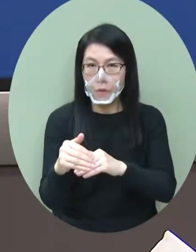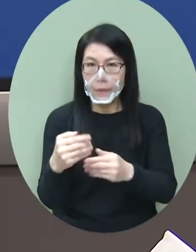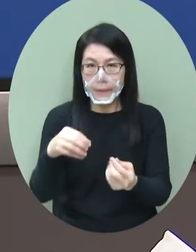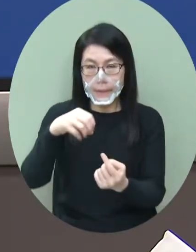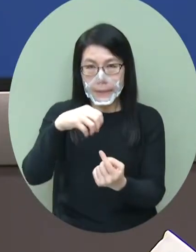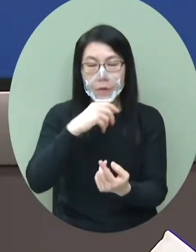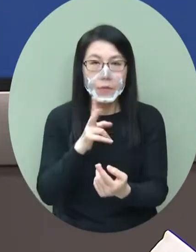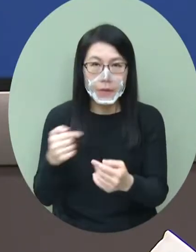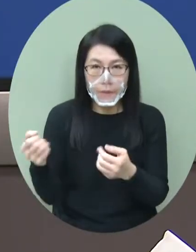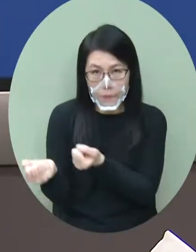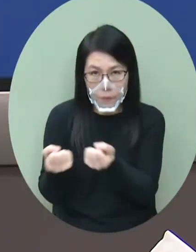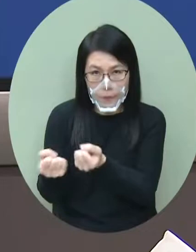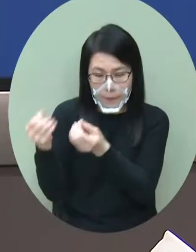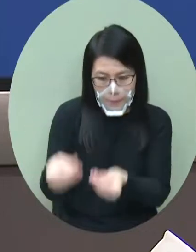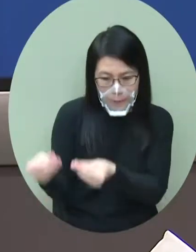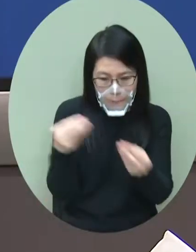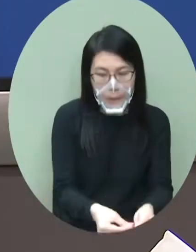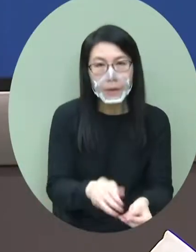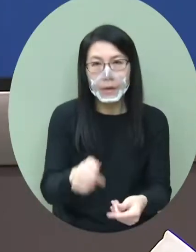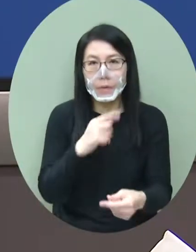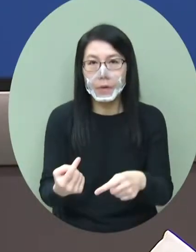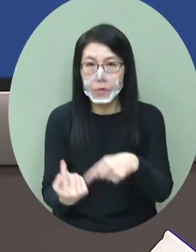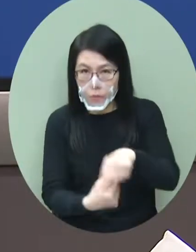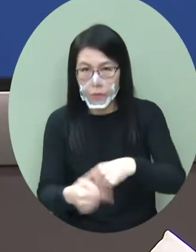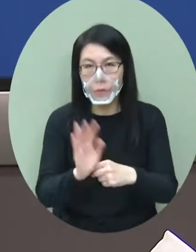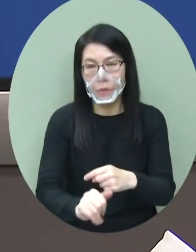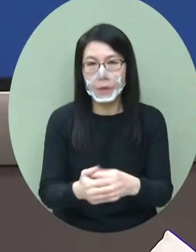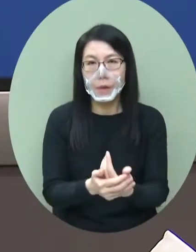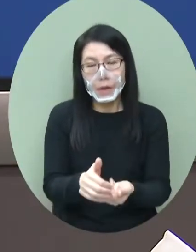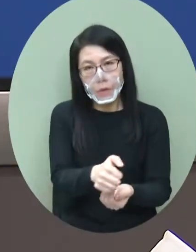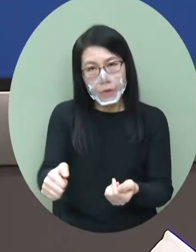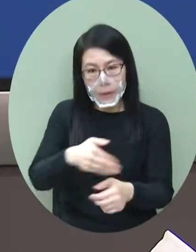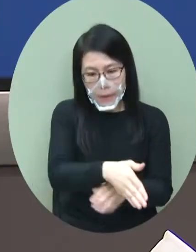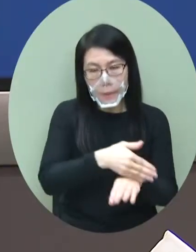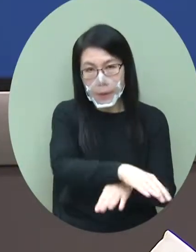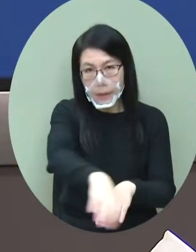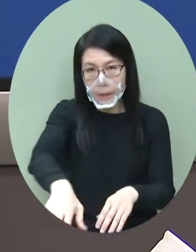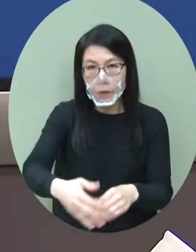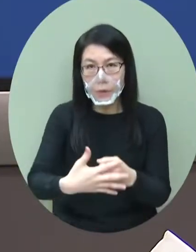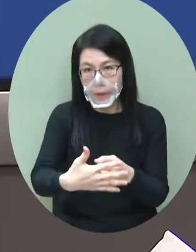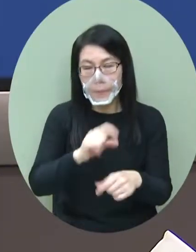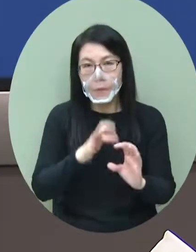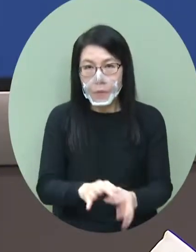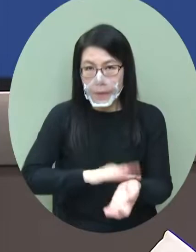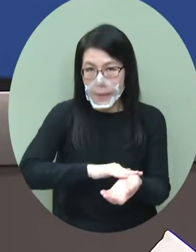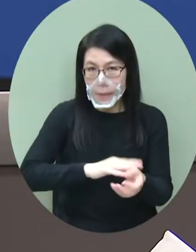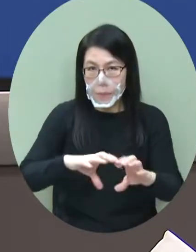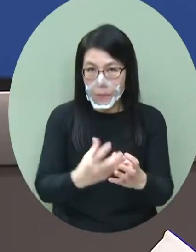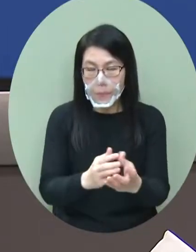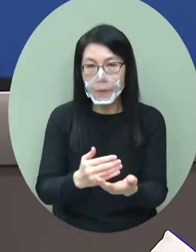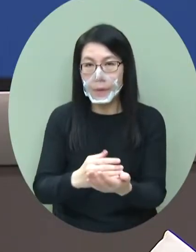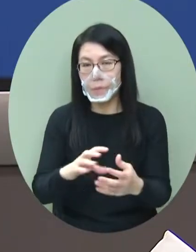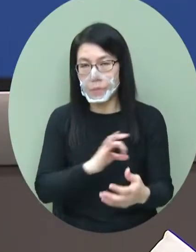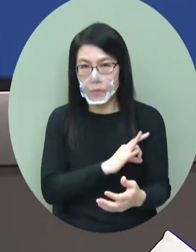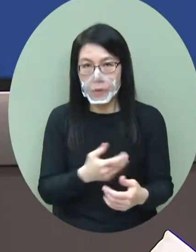驳站。第五呢，是协助，就是感谢协助我们在地区派发这些医疗物资的团